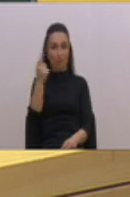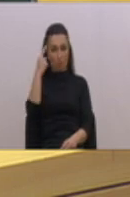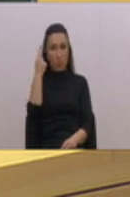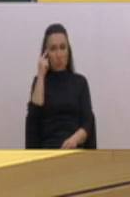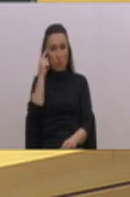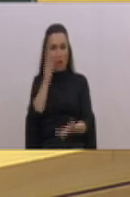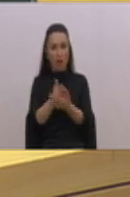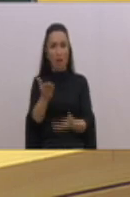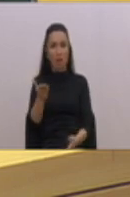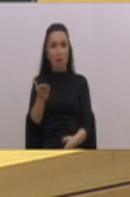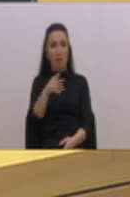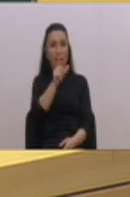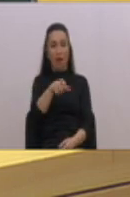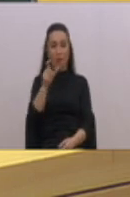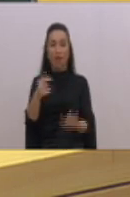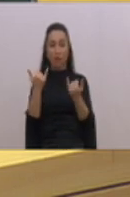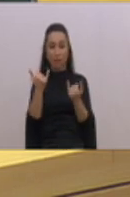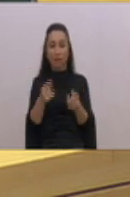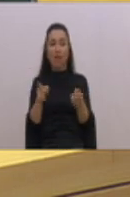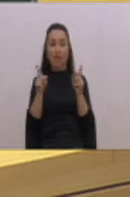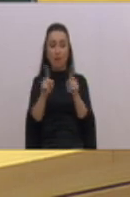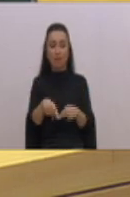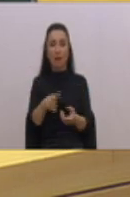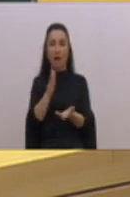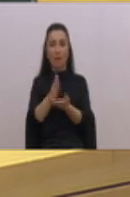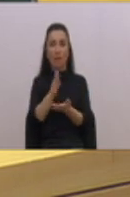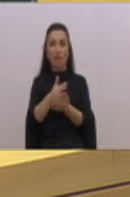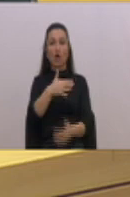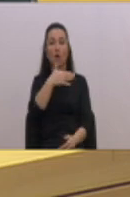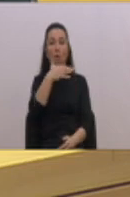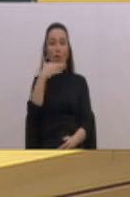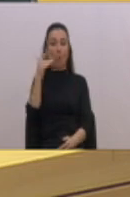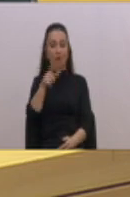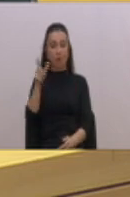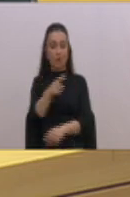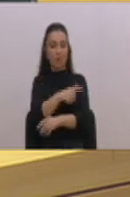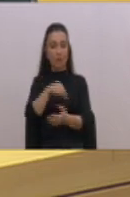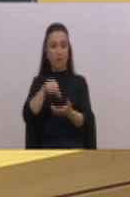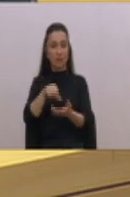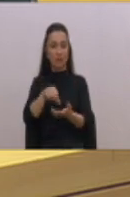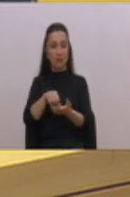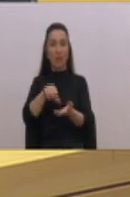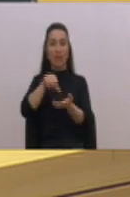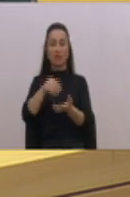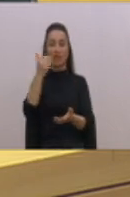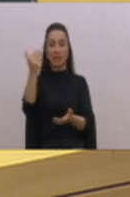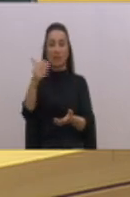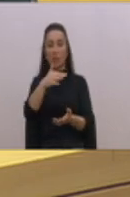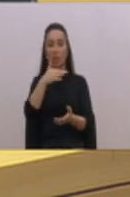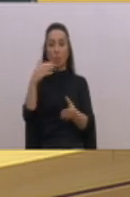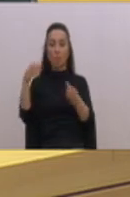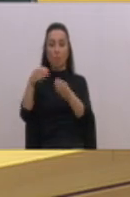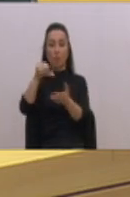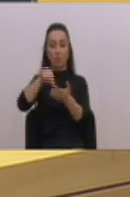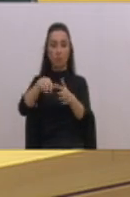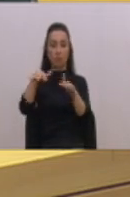გონიათ? ეს ადამიანები დღესაც არიან უმრავლესობის წევრები. ესწრებიან თქვენი უმრავლესობის